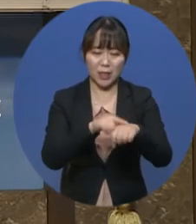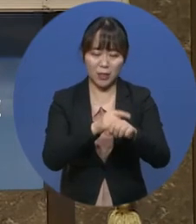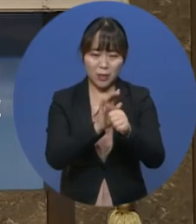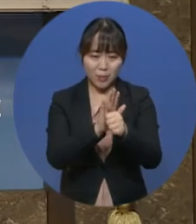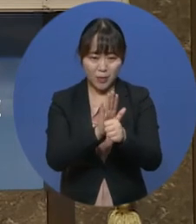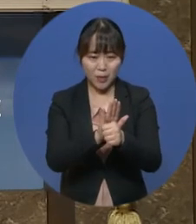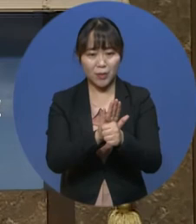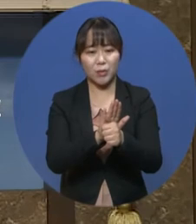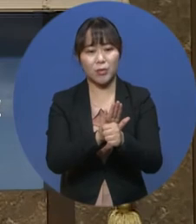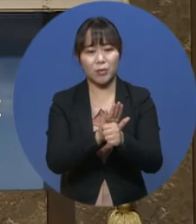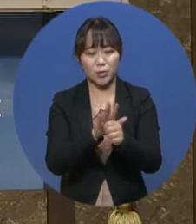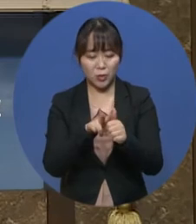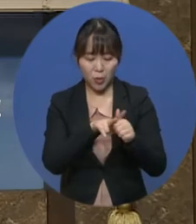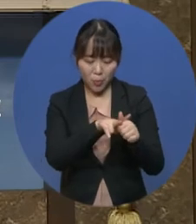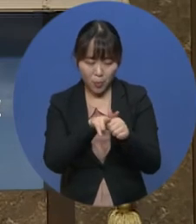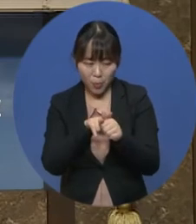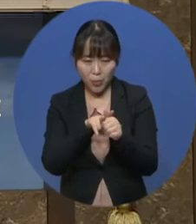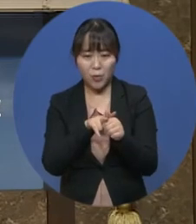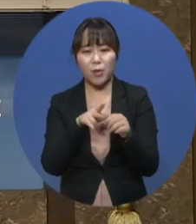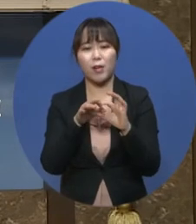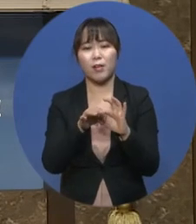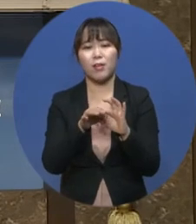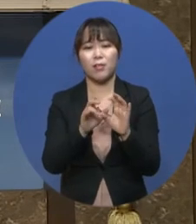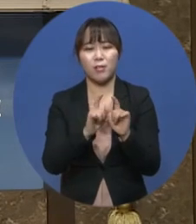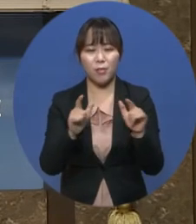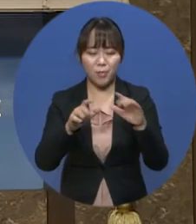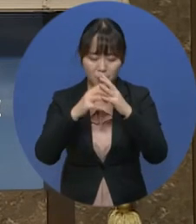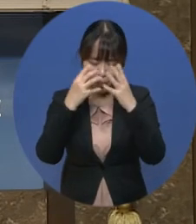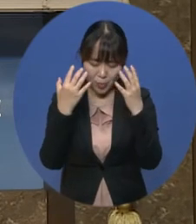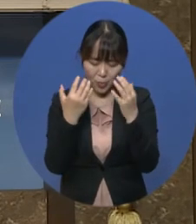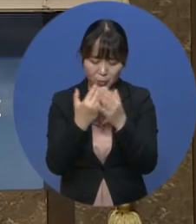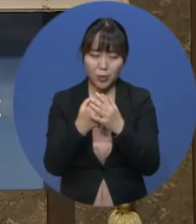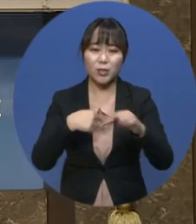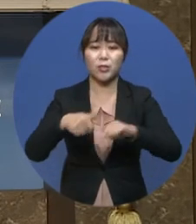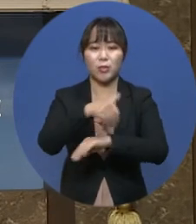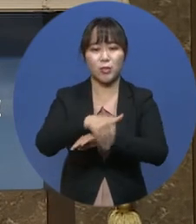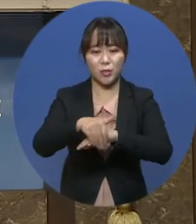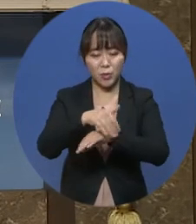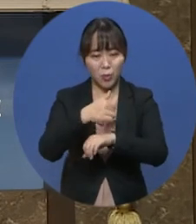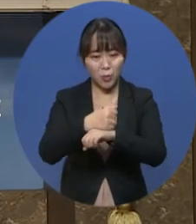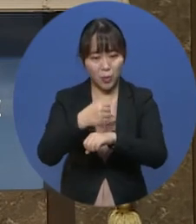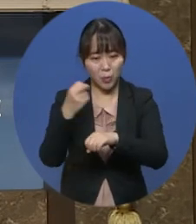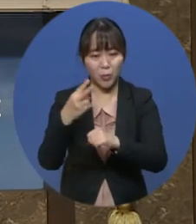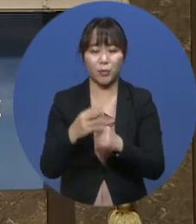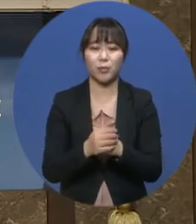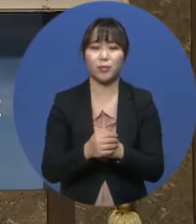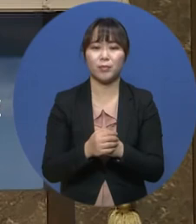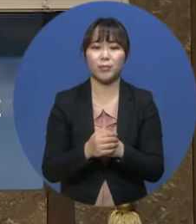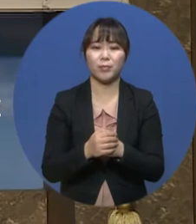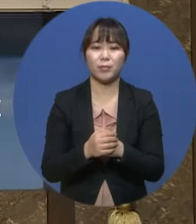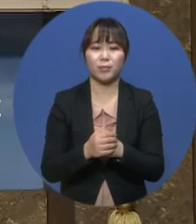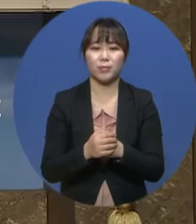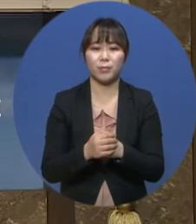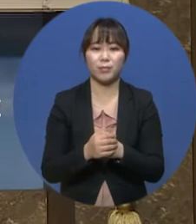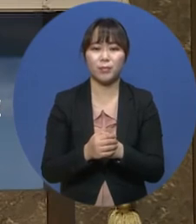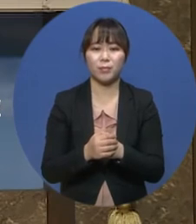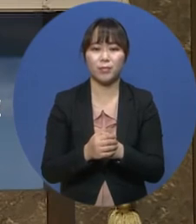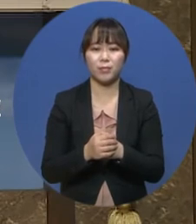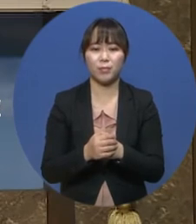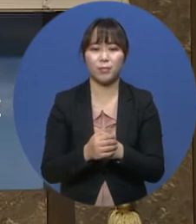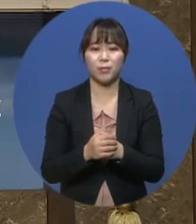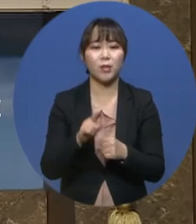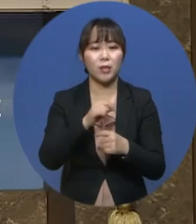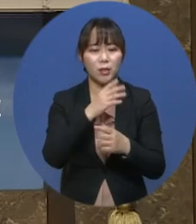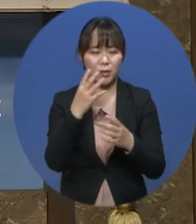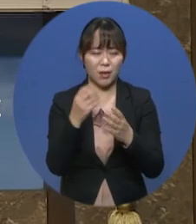뒷받침 에 정보 적인 뒷받침 이런 것들을 정책적으로 도 하고 또 그런 어 것이